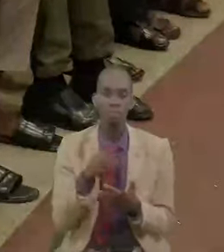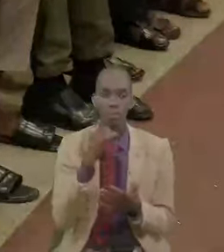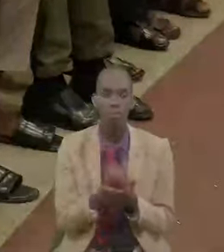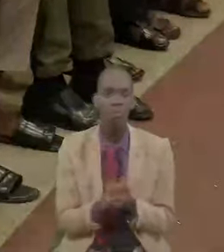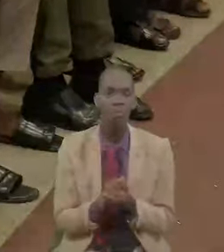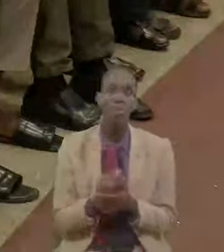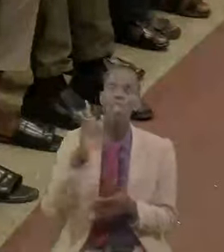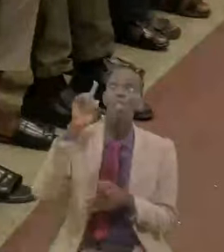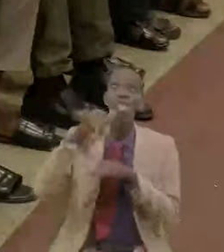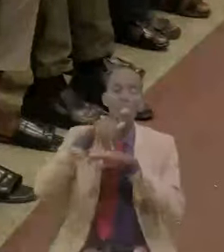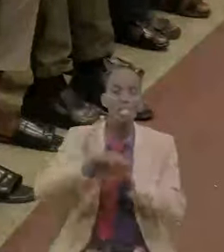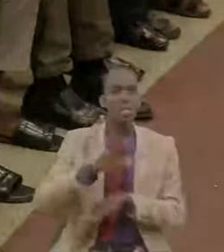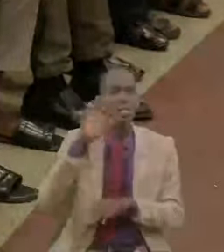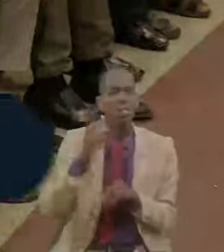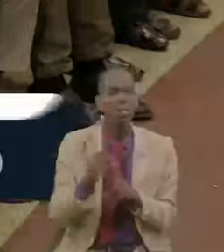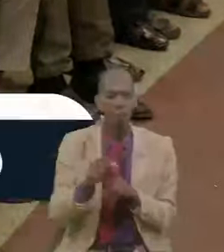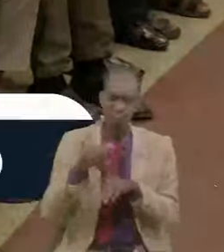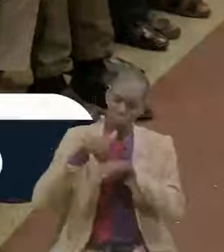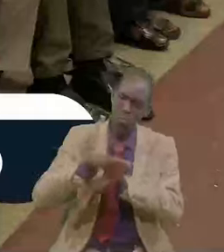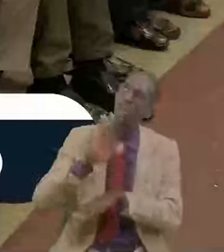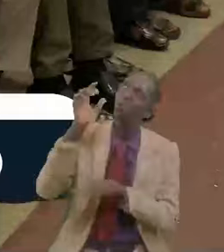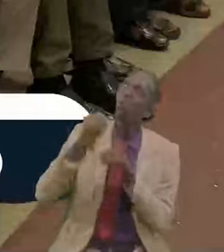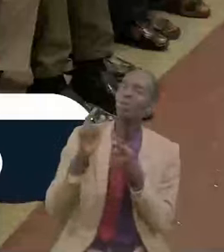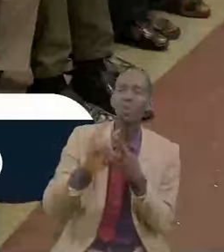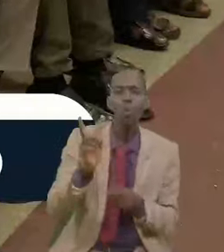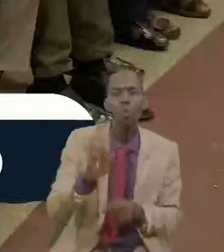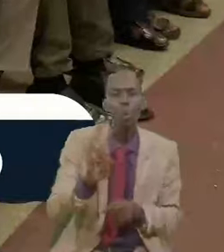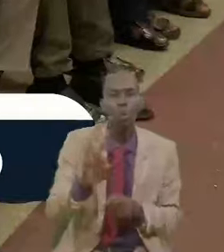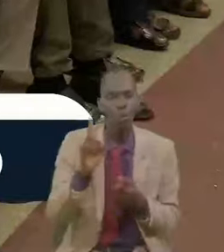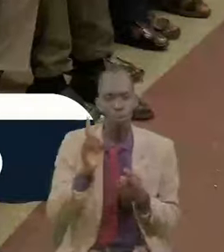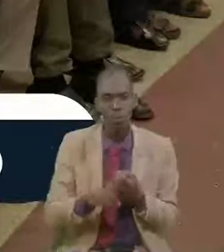sa parole. Où envoie-t-il sa parole ce soir?